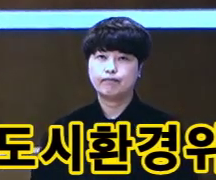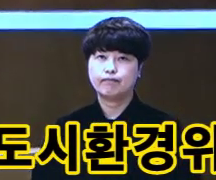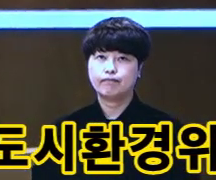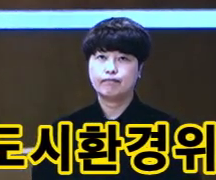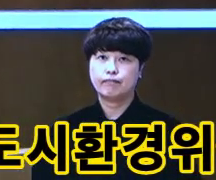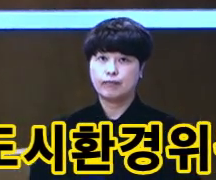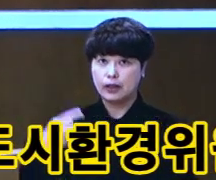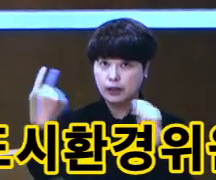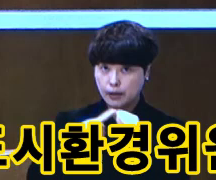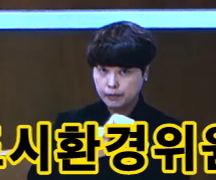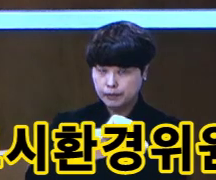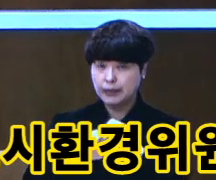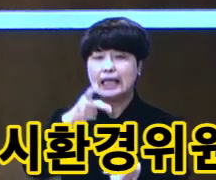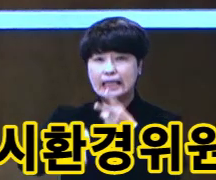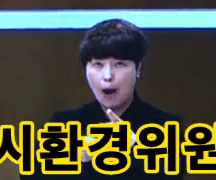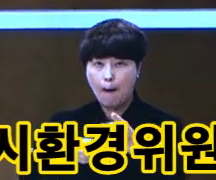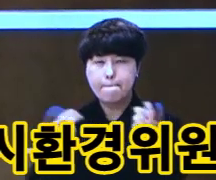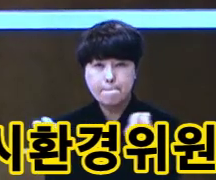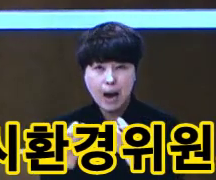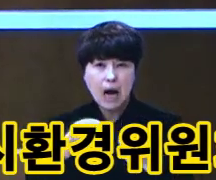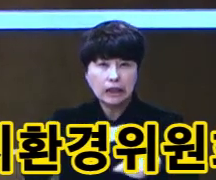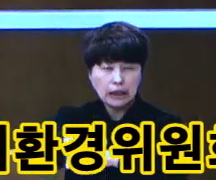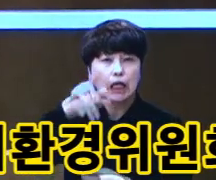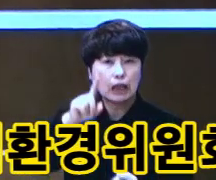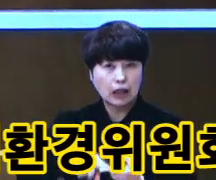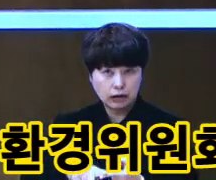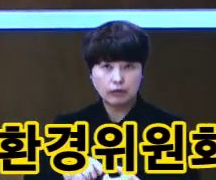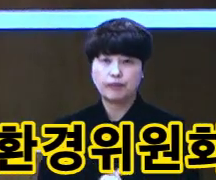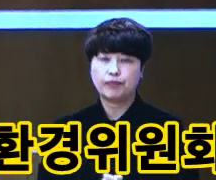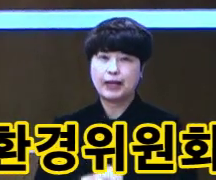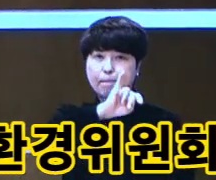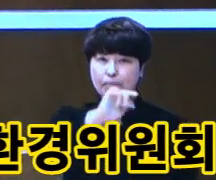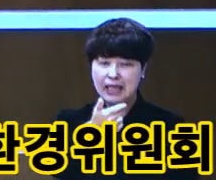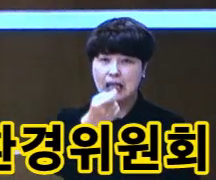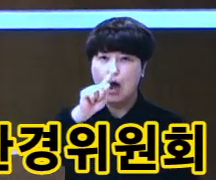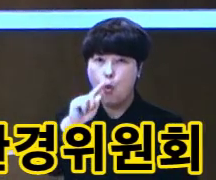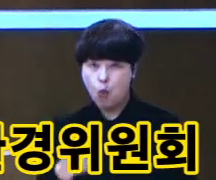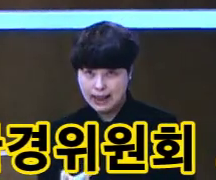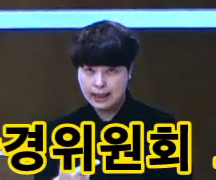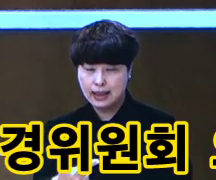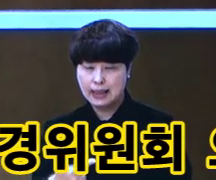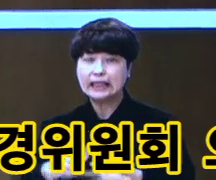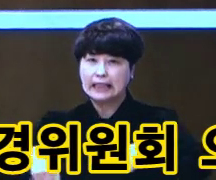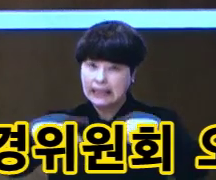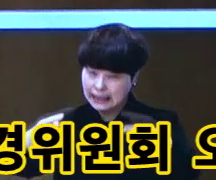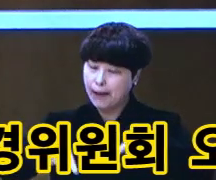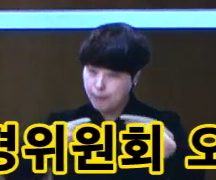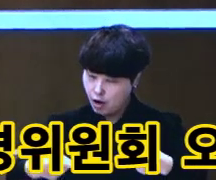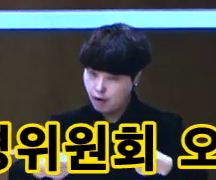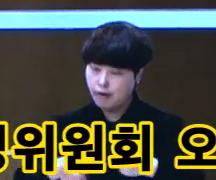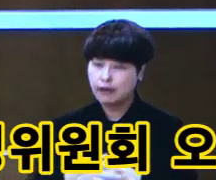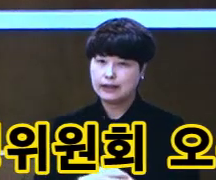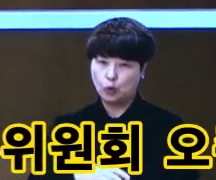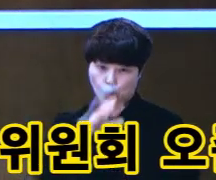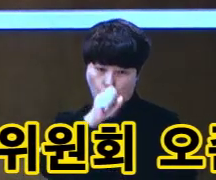첫째, 사업 방식은 공용 방식뿐만 아니라 민간 참여를 포함하여 최선의 방안을